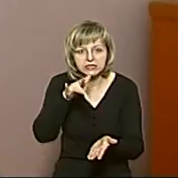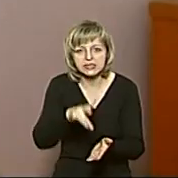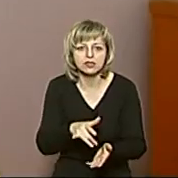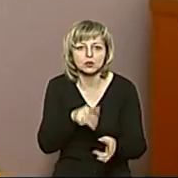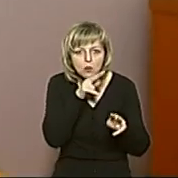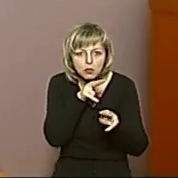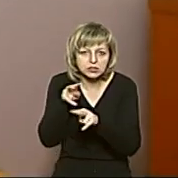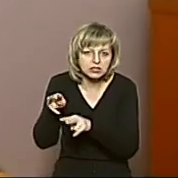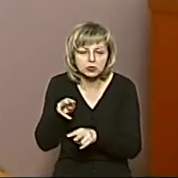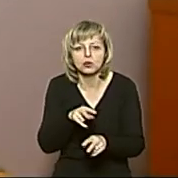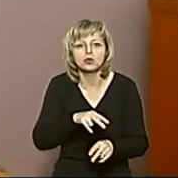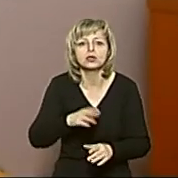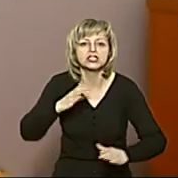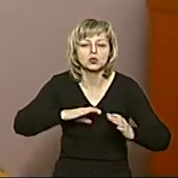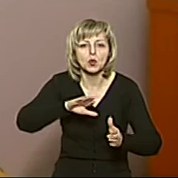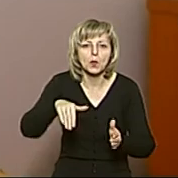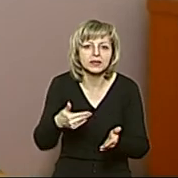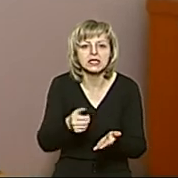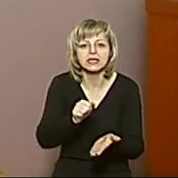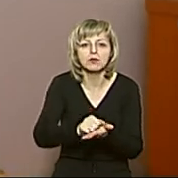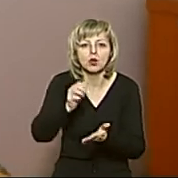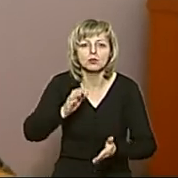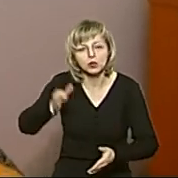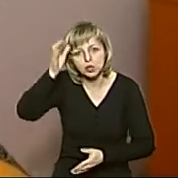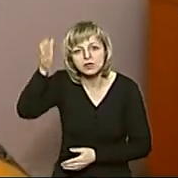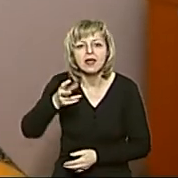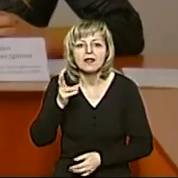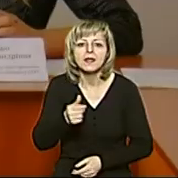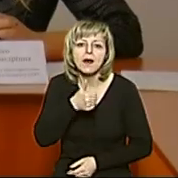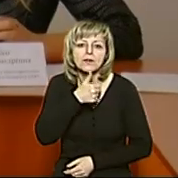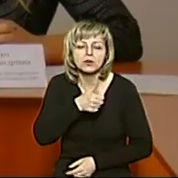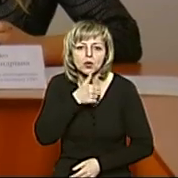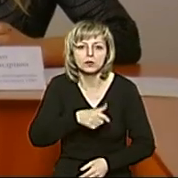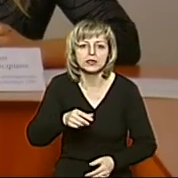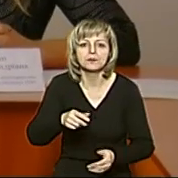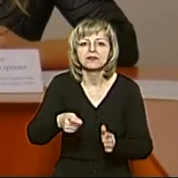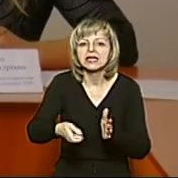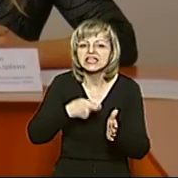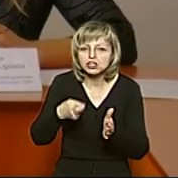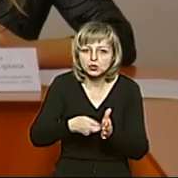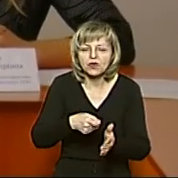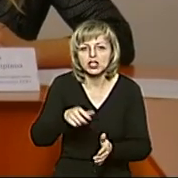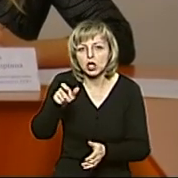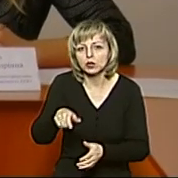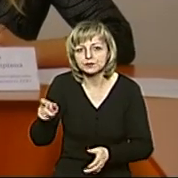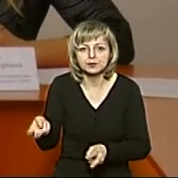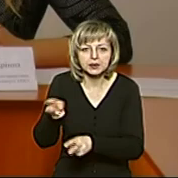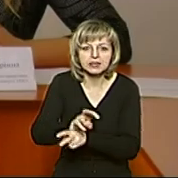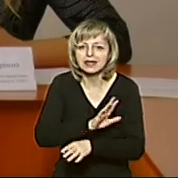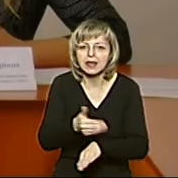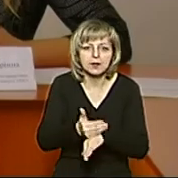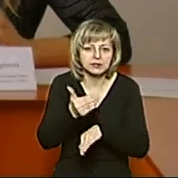досліджень Інституту післядипломної освіти. Вона каже, на пробне тестування і на основну сесію учасникам потрібно з'явитися не